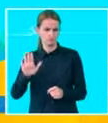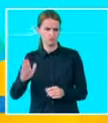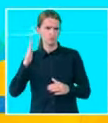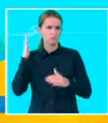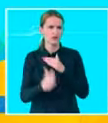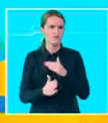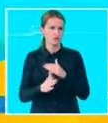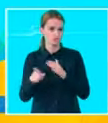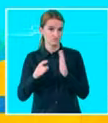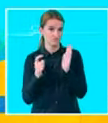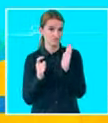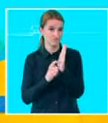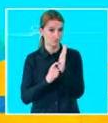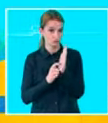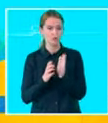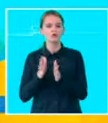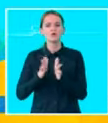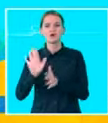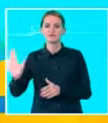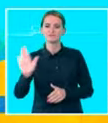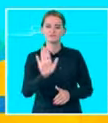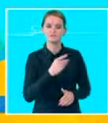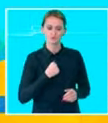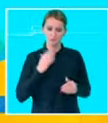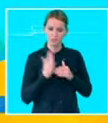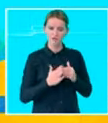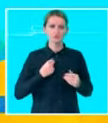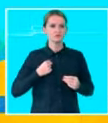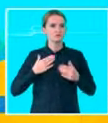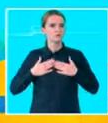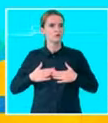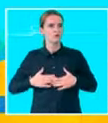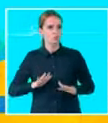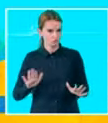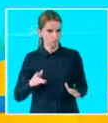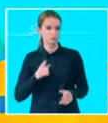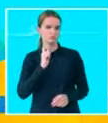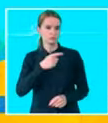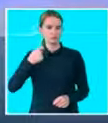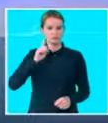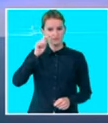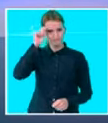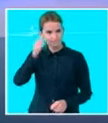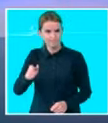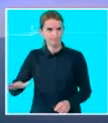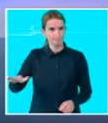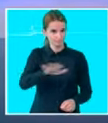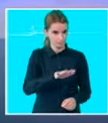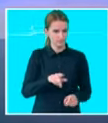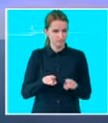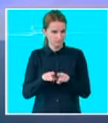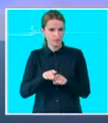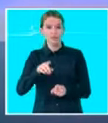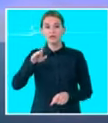нито президента може еднолично да ратифицира Истанбулска конвенция или каквото и да е друго, или да разреши гей браковете. Просто